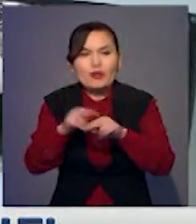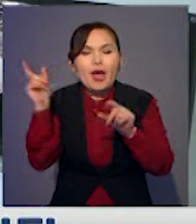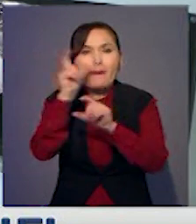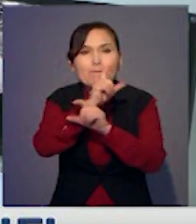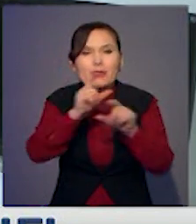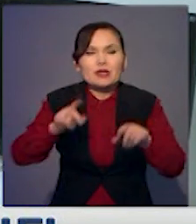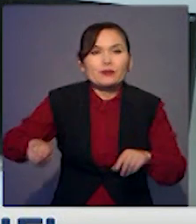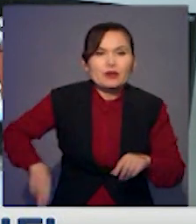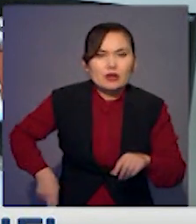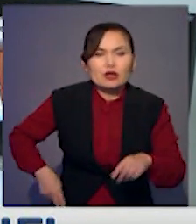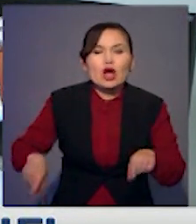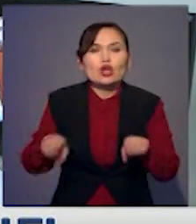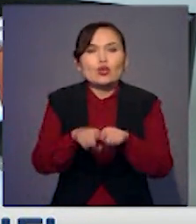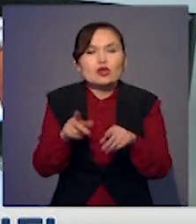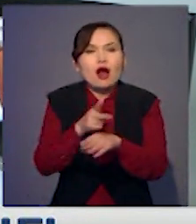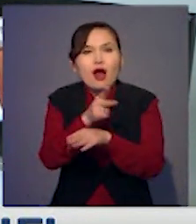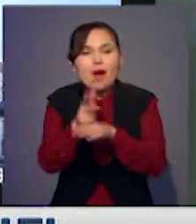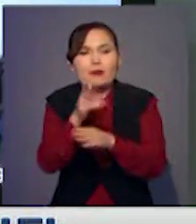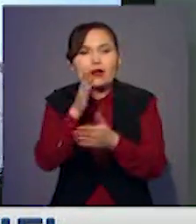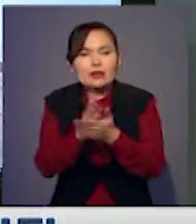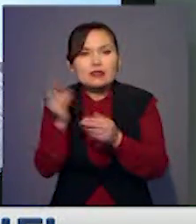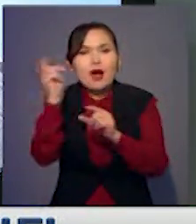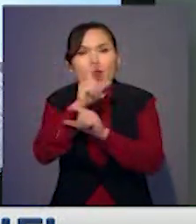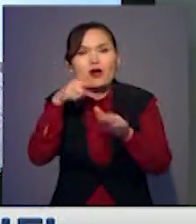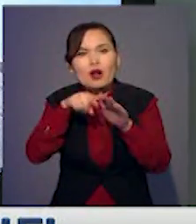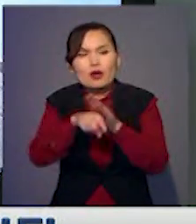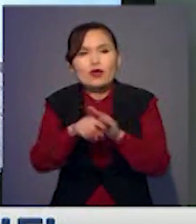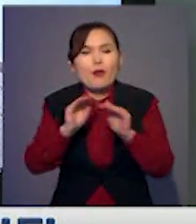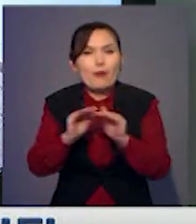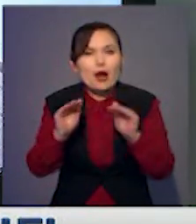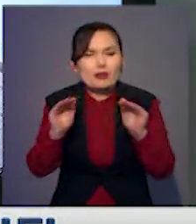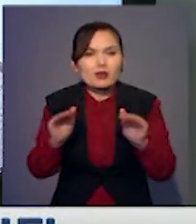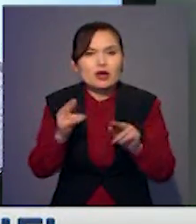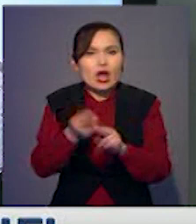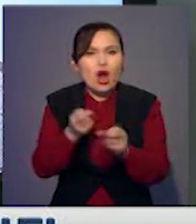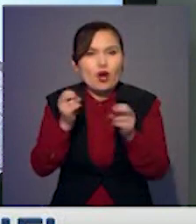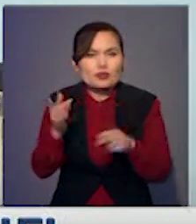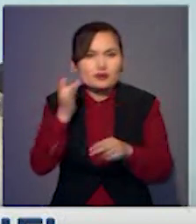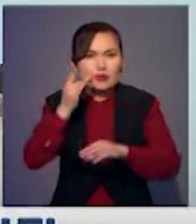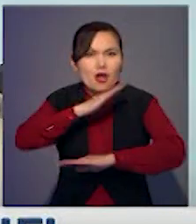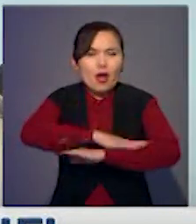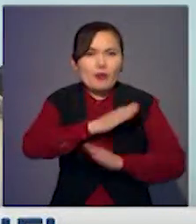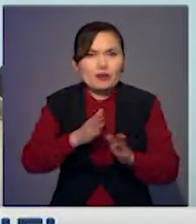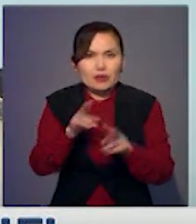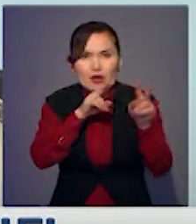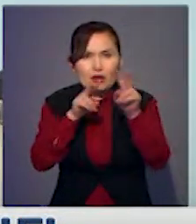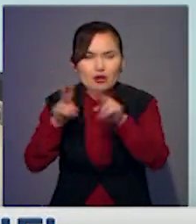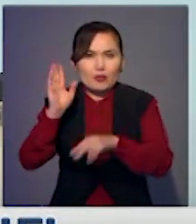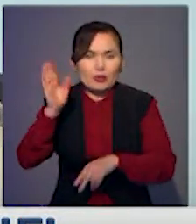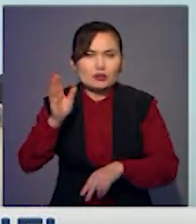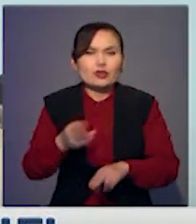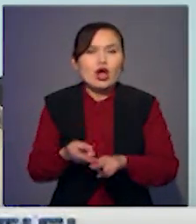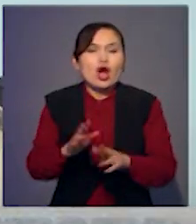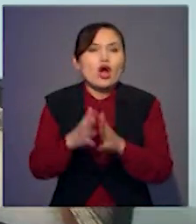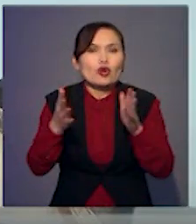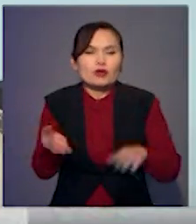монитор қойылған. Бұл білім ордасындағы балалардың қауіпсіздігін қамтамасыз етуге мүмкіндік береді дейді мектеп басшылығы. Қойылғалы бері үлкен бір